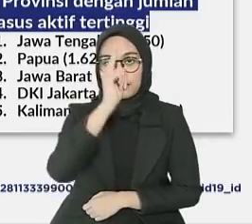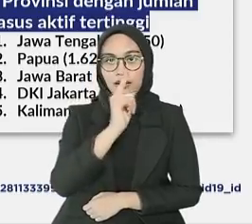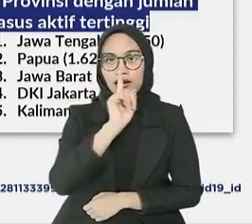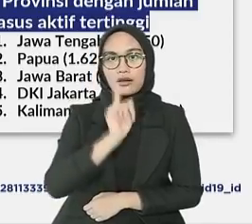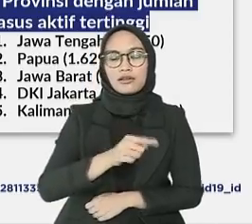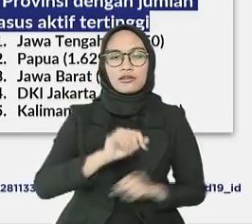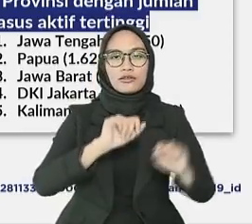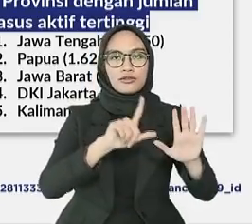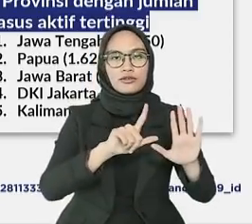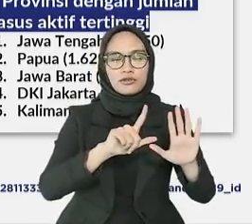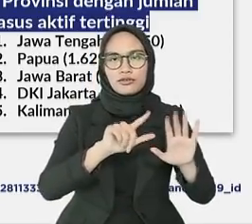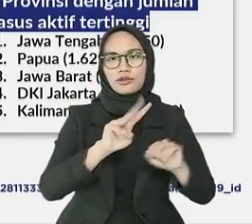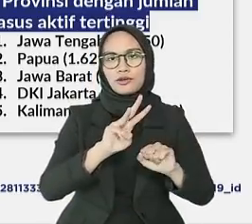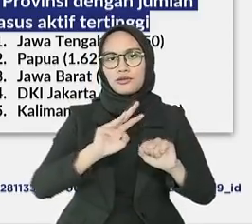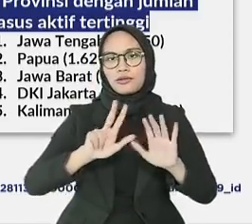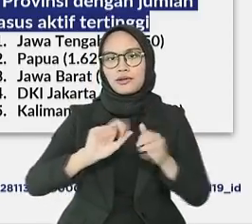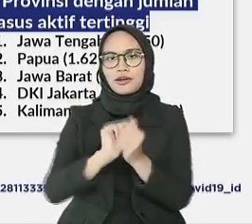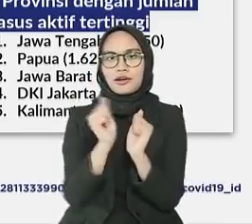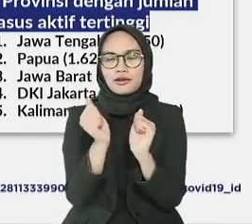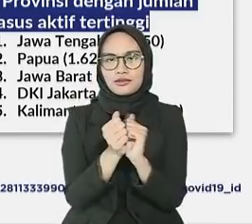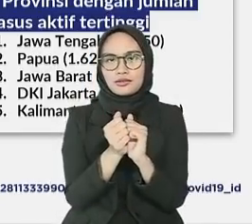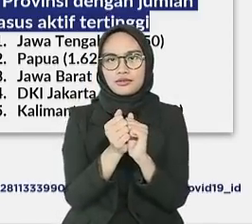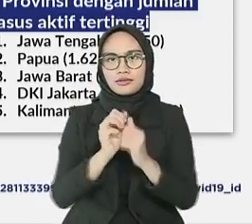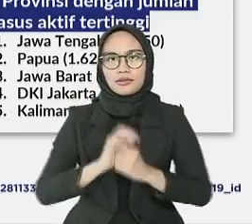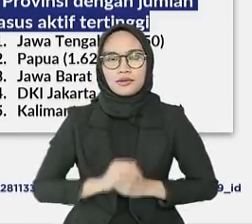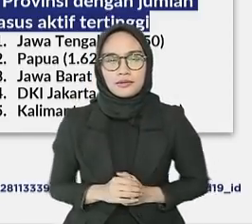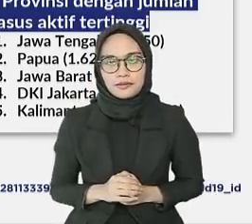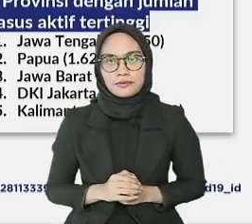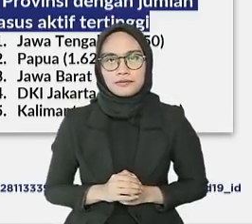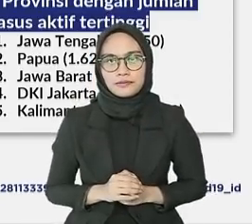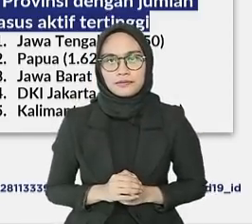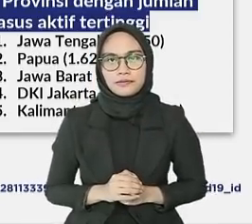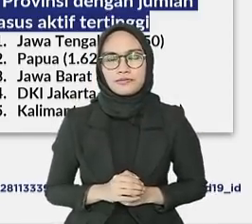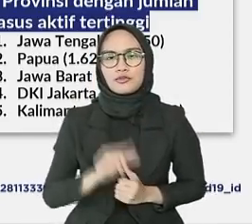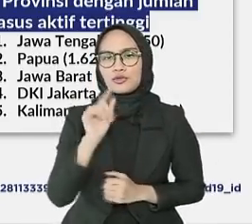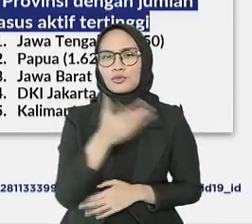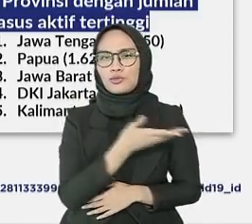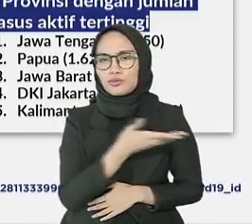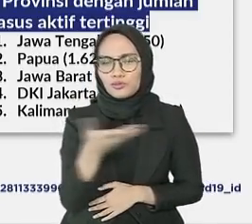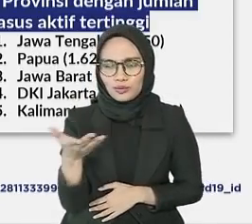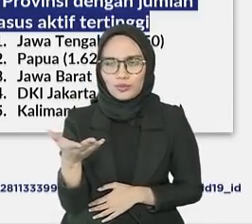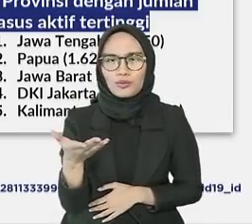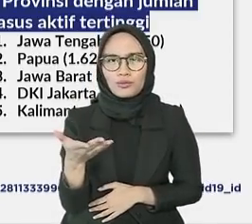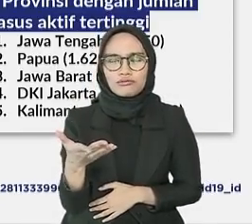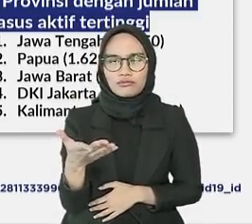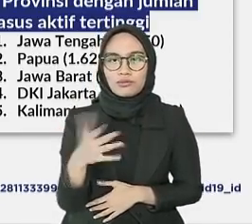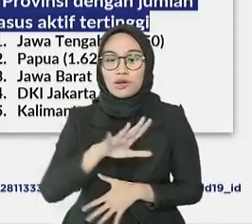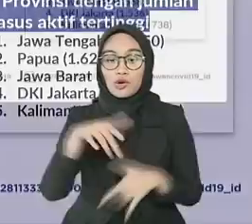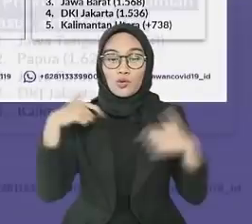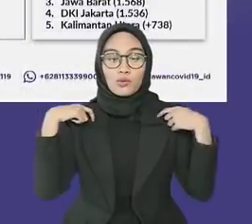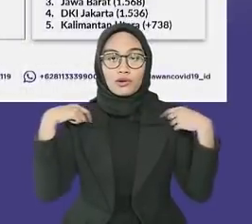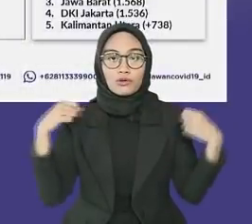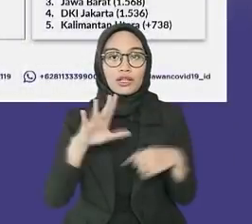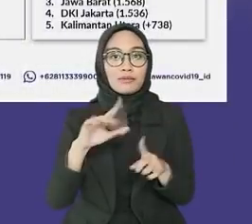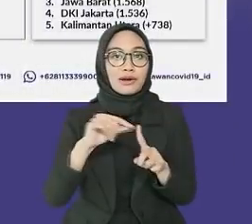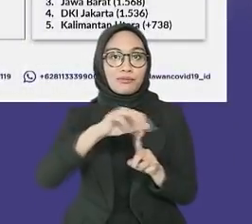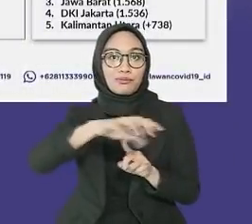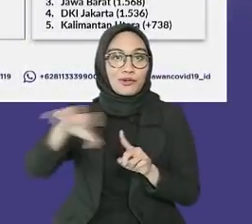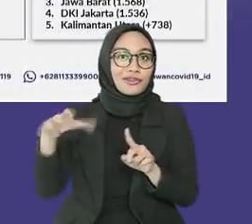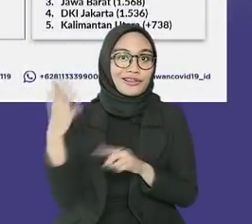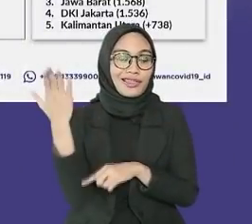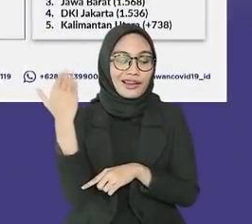ada 738 kasus aktif. Kepada gubernur dari kelima provinsi ini, mohon diingat